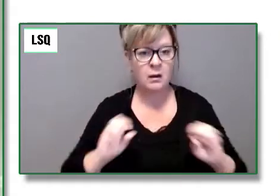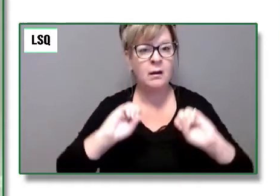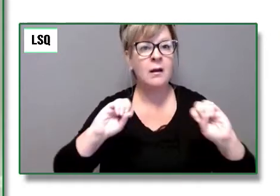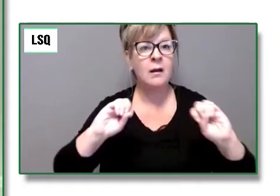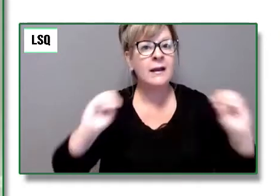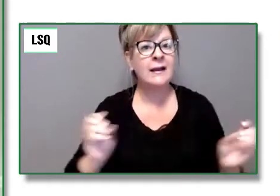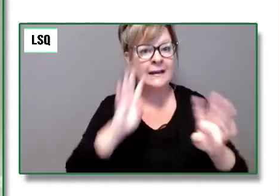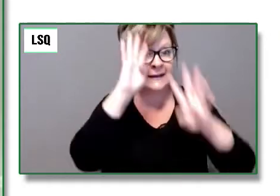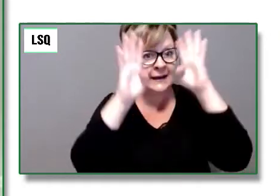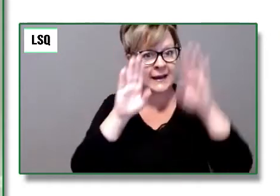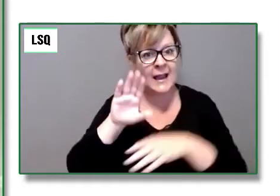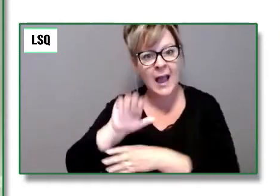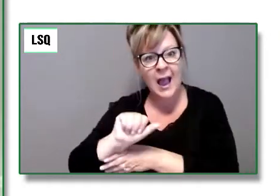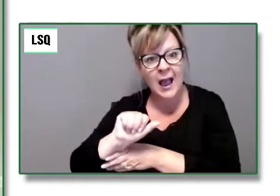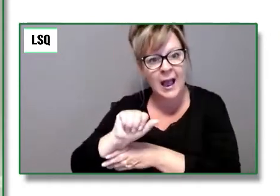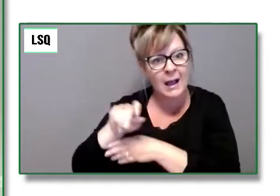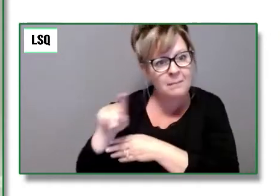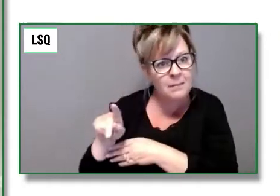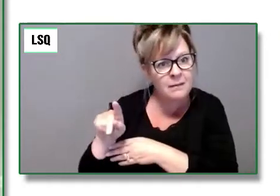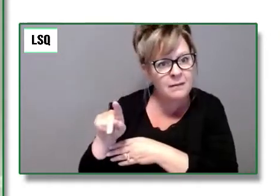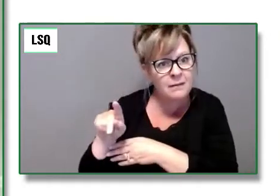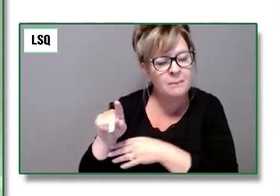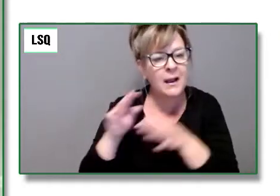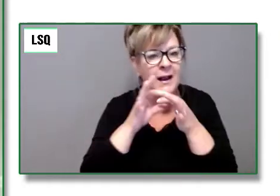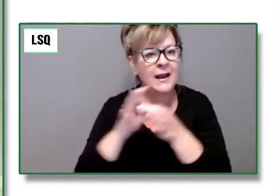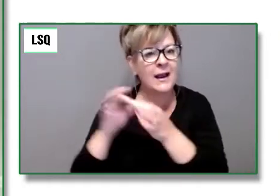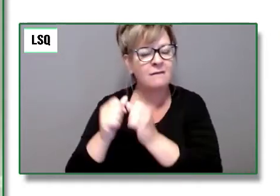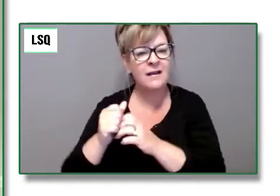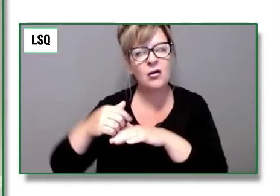un handicap. Et depuis 7 ans maintenant,